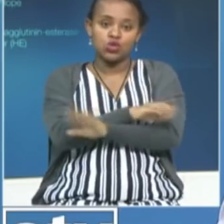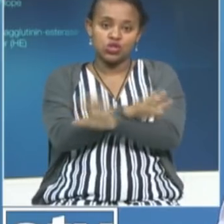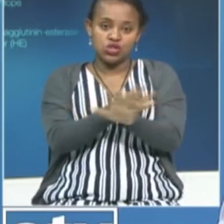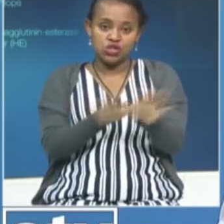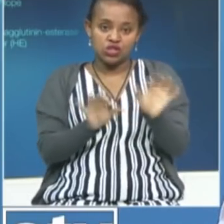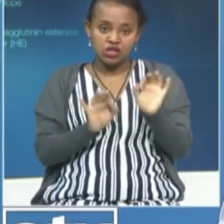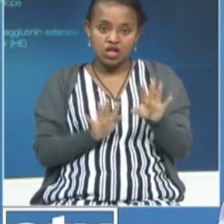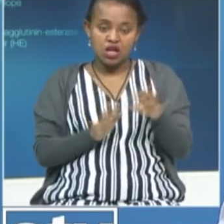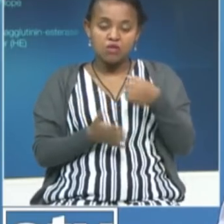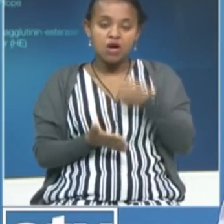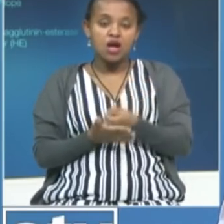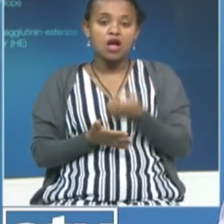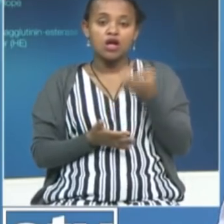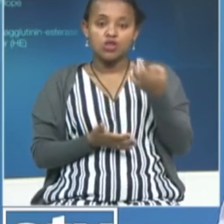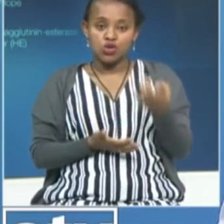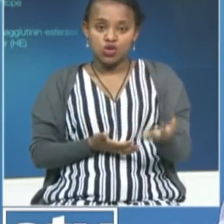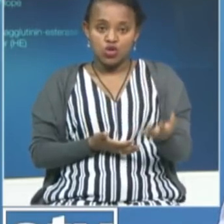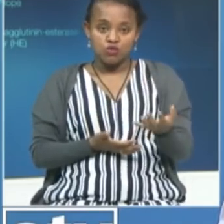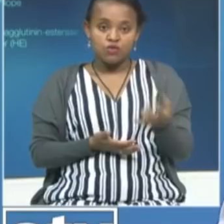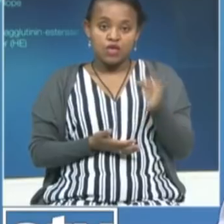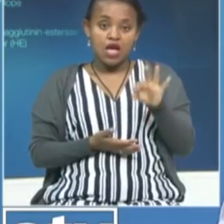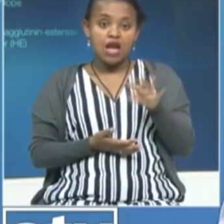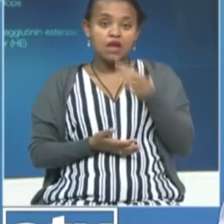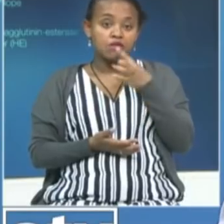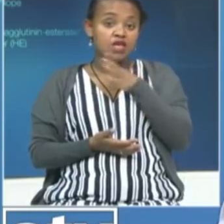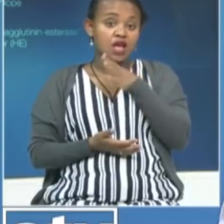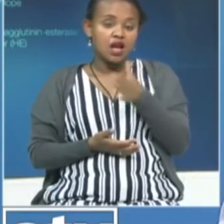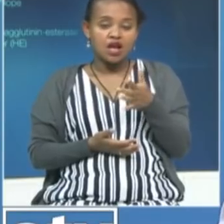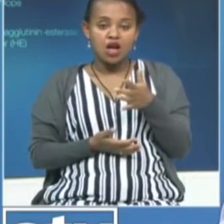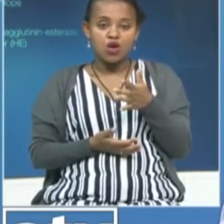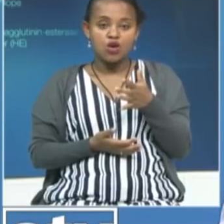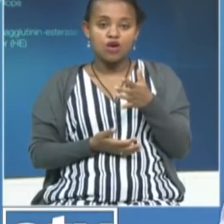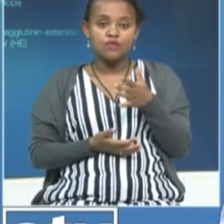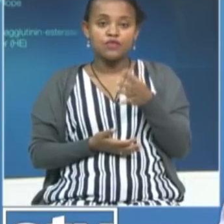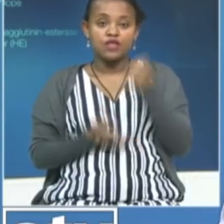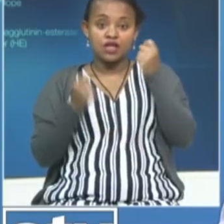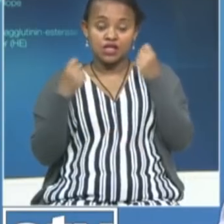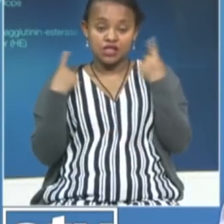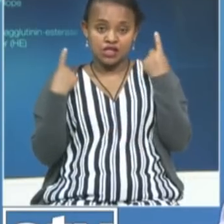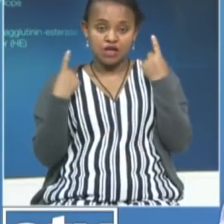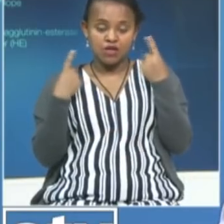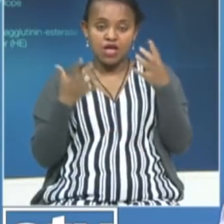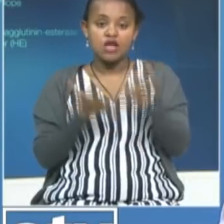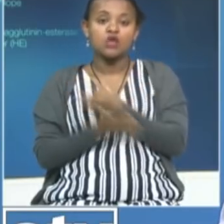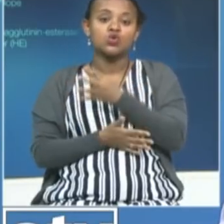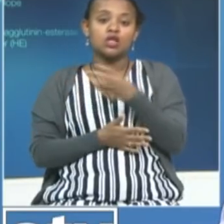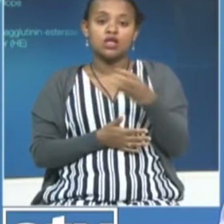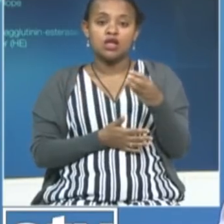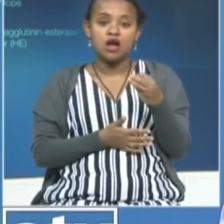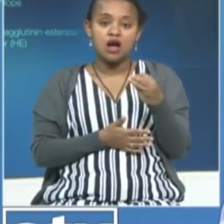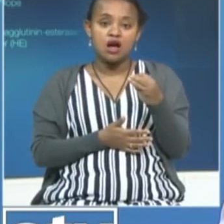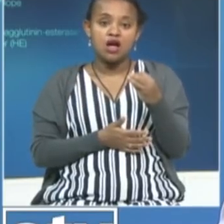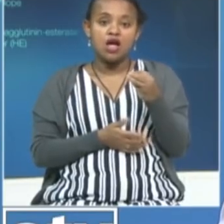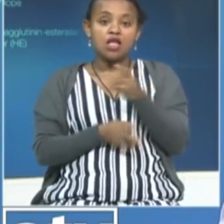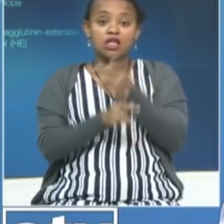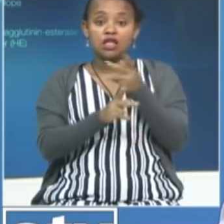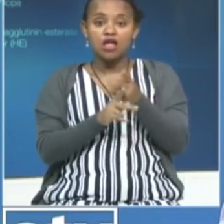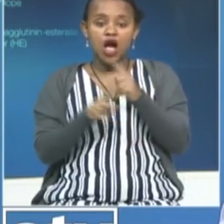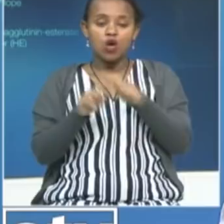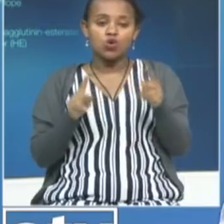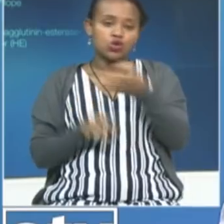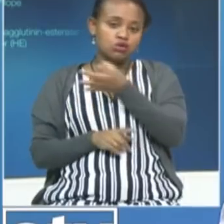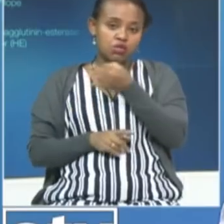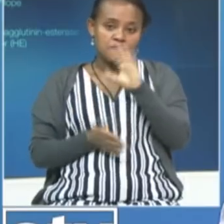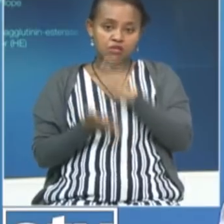እንደሌለ ማረጋገጫዎች የሉንም፣ የለምም እያልን እንዳይደለ ግንዛቤ እንውሰድና ጥንቃቄዎቹ ግን